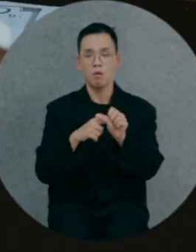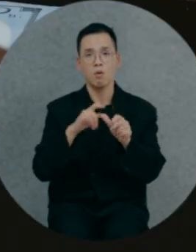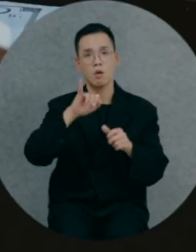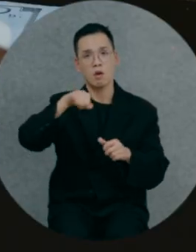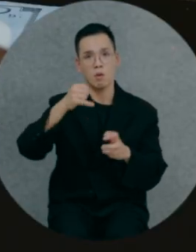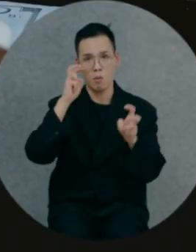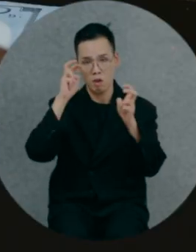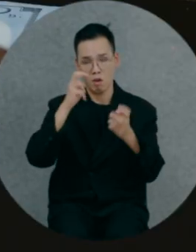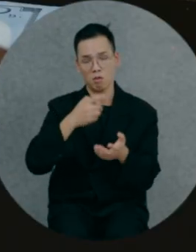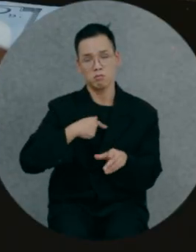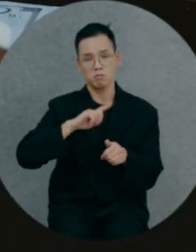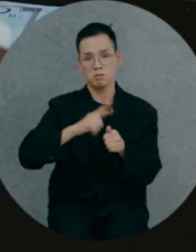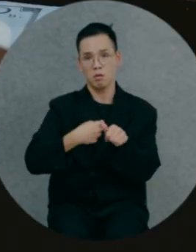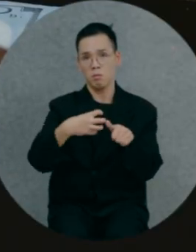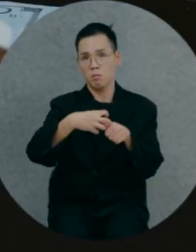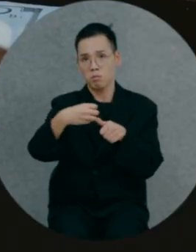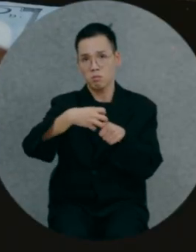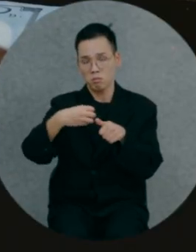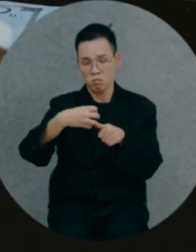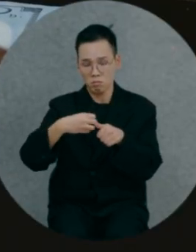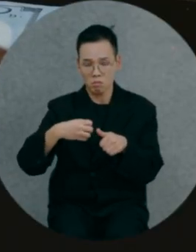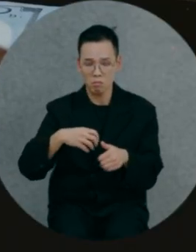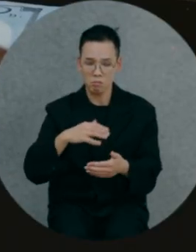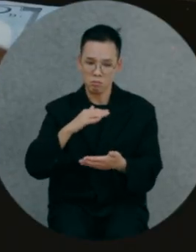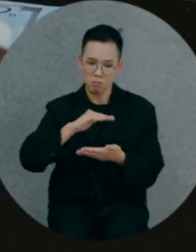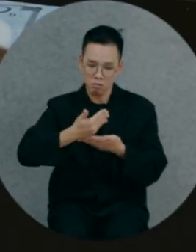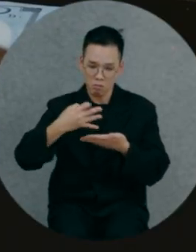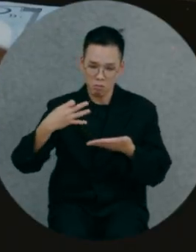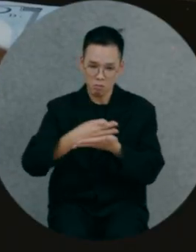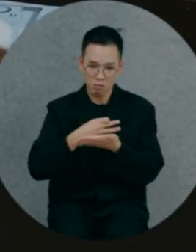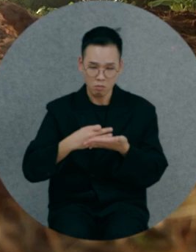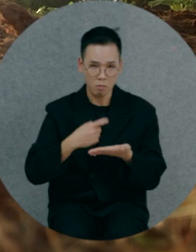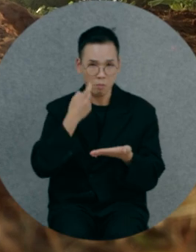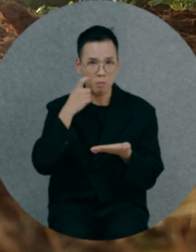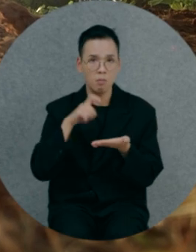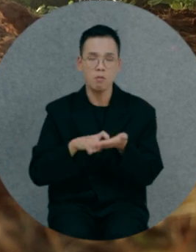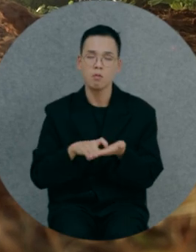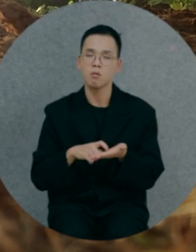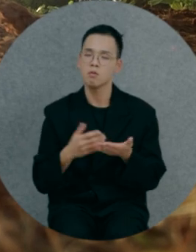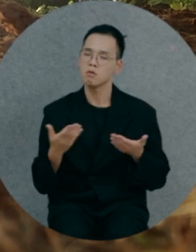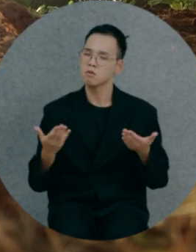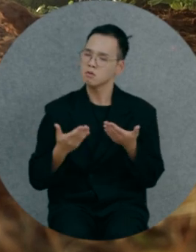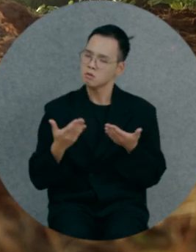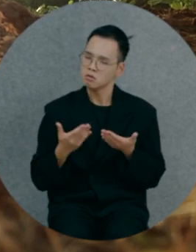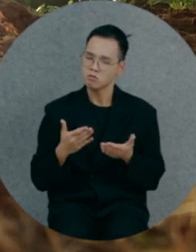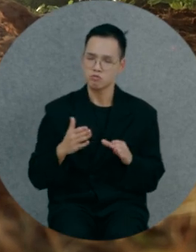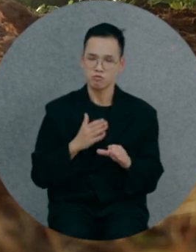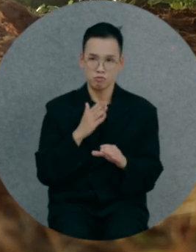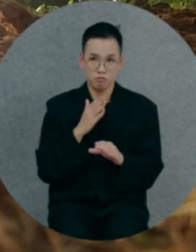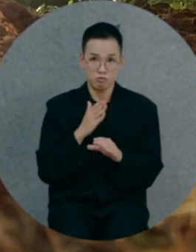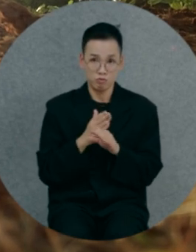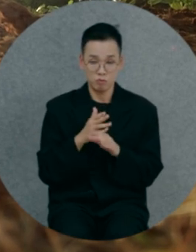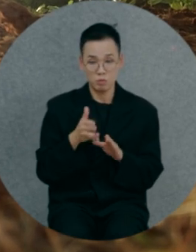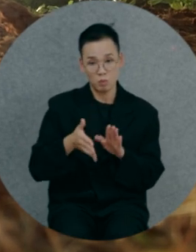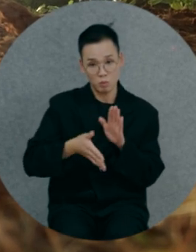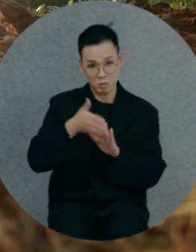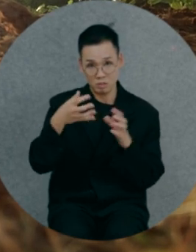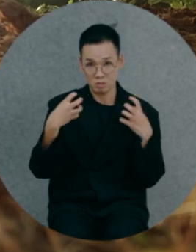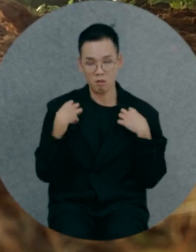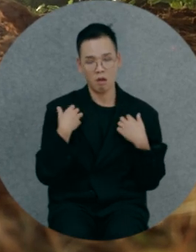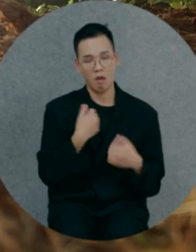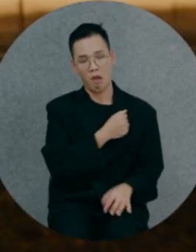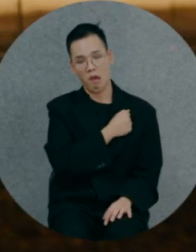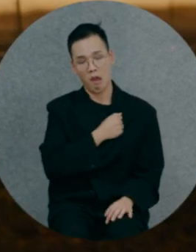원은 제2업체에게 자동으로 이체가 되었습니다. 물론 근로자들이 일하던 지자체에서도 관리 감독을 아예